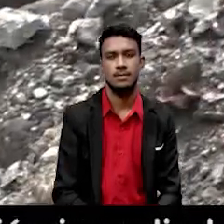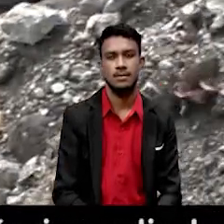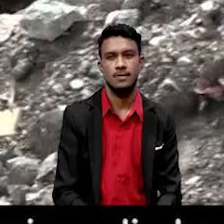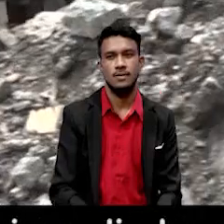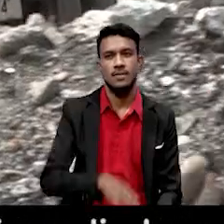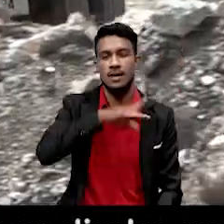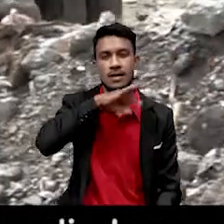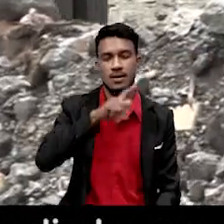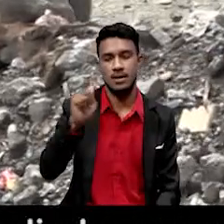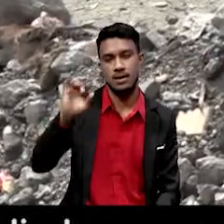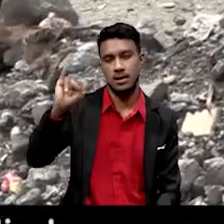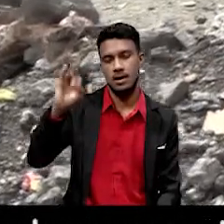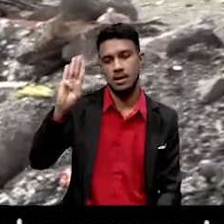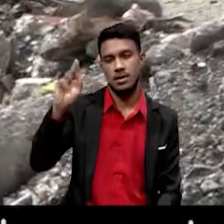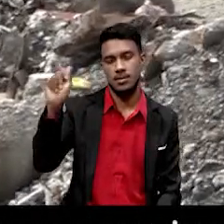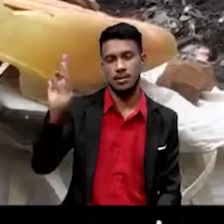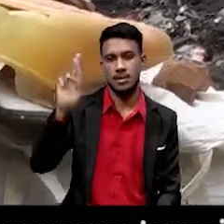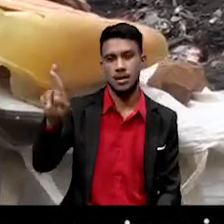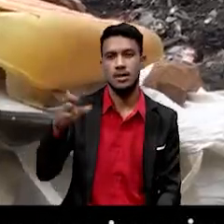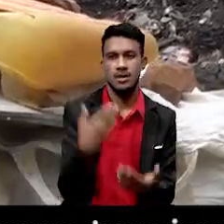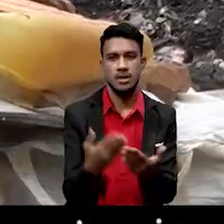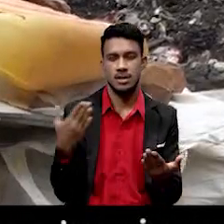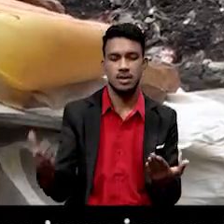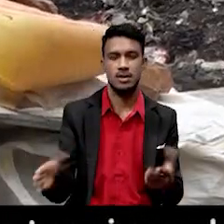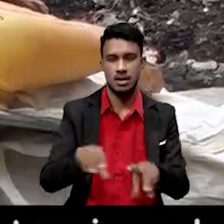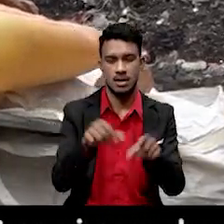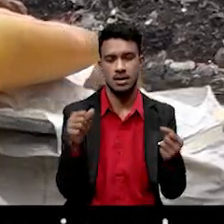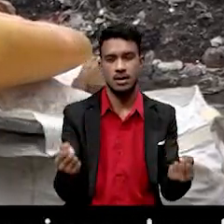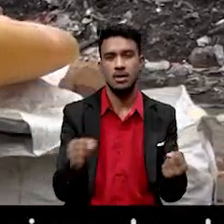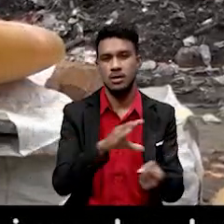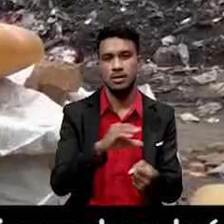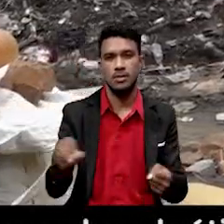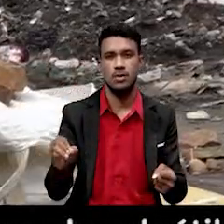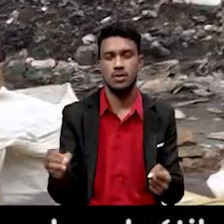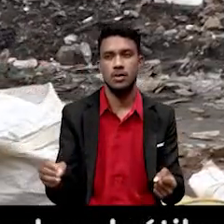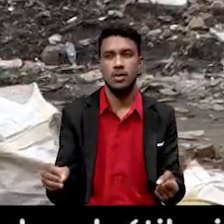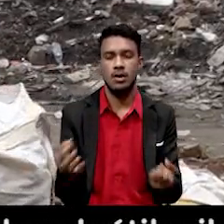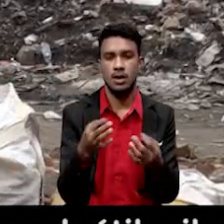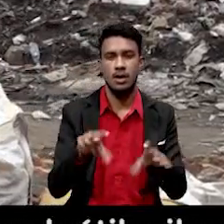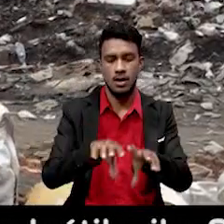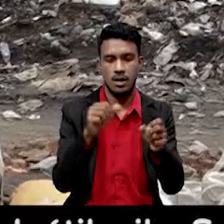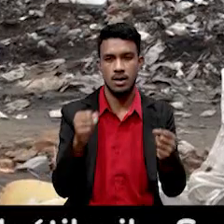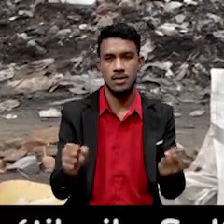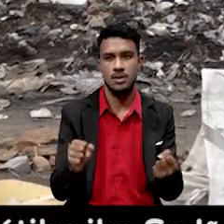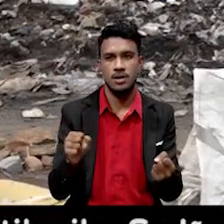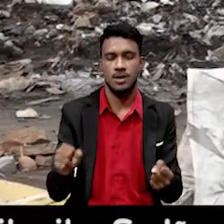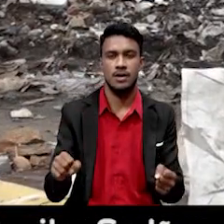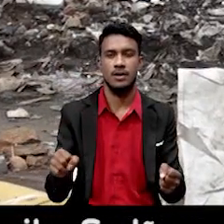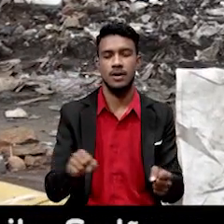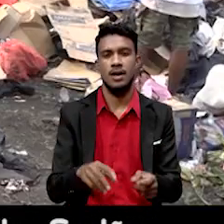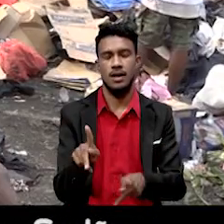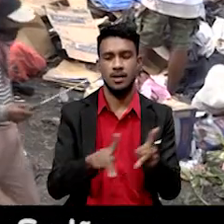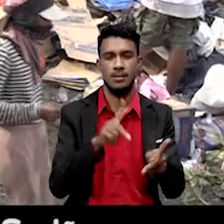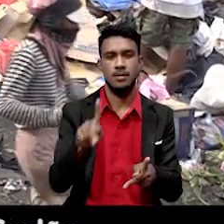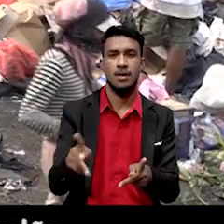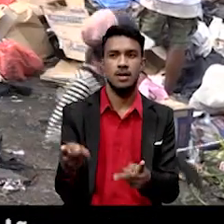Lixeira tibar hanesan fating ikus basa san desvalorizado no liu prazo na be serviço saneamento dili recolha e